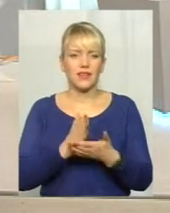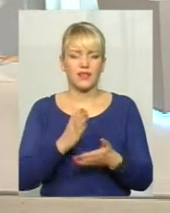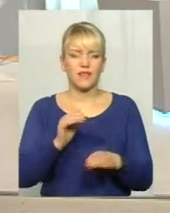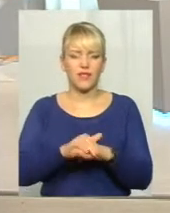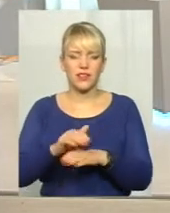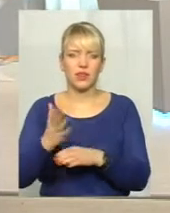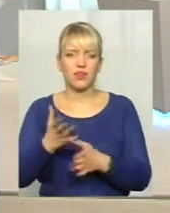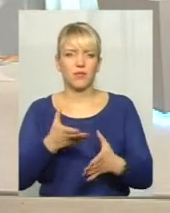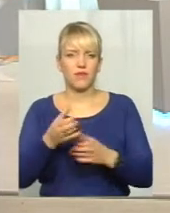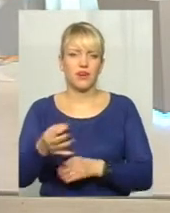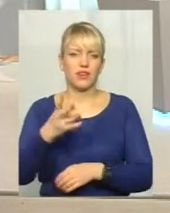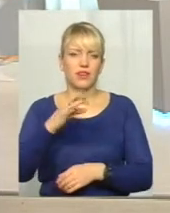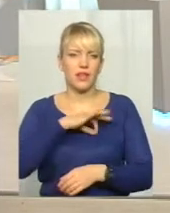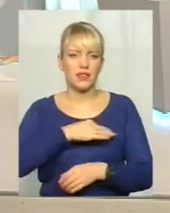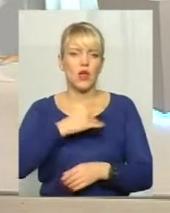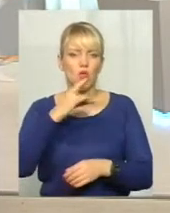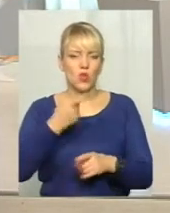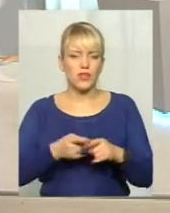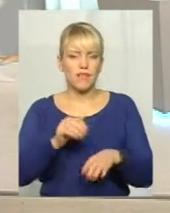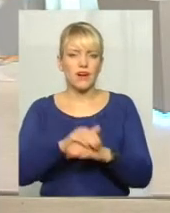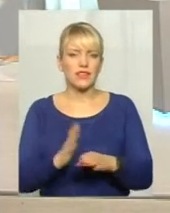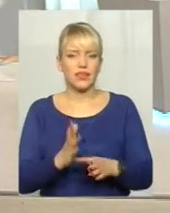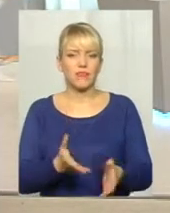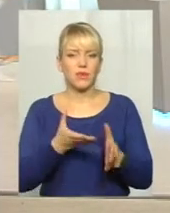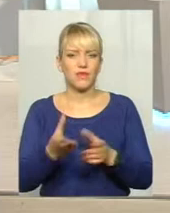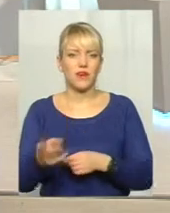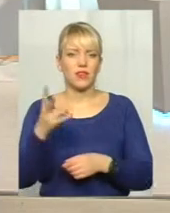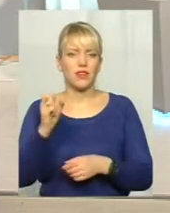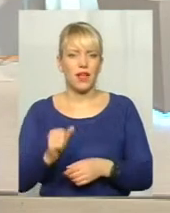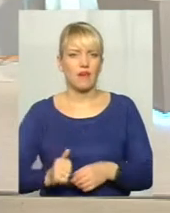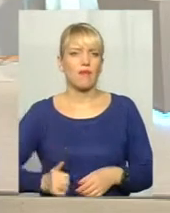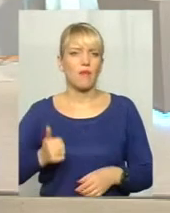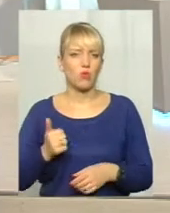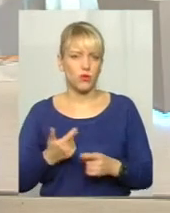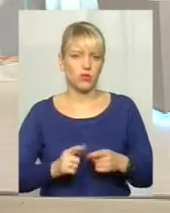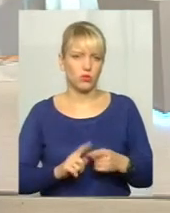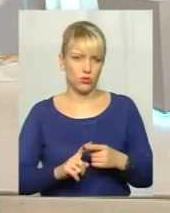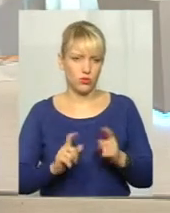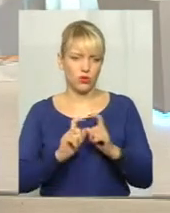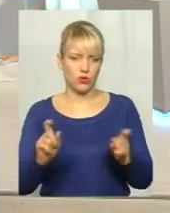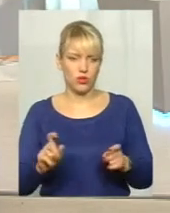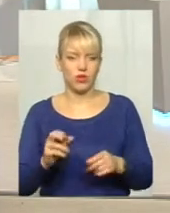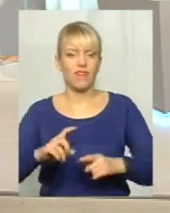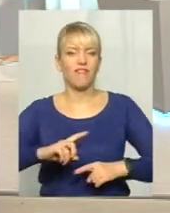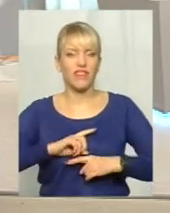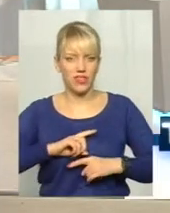це факти, які впливають на репутацію цього органу. І останнє, що зробив генпрокурор, ну, просто фініш